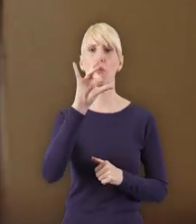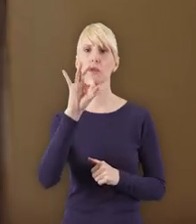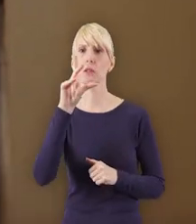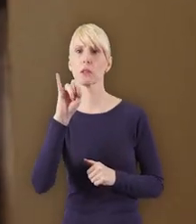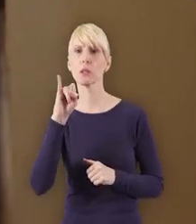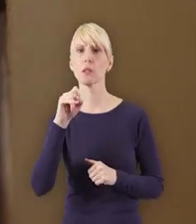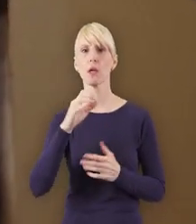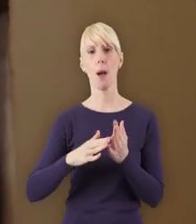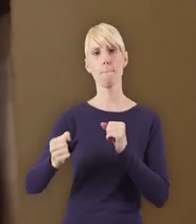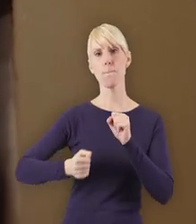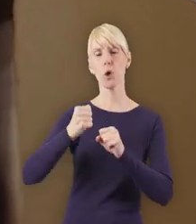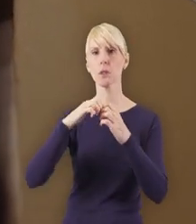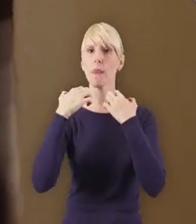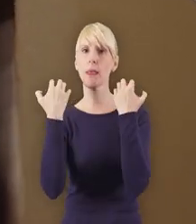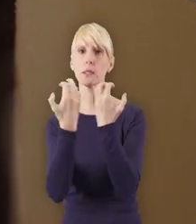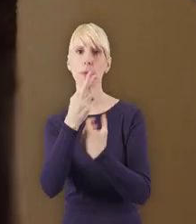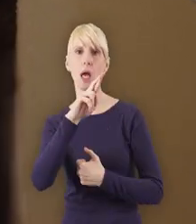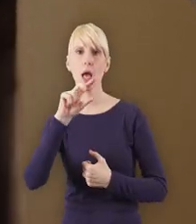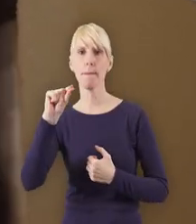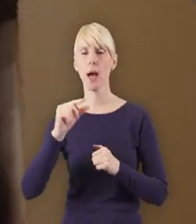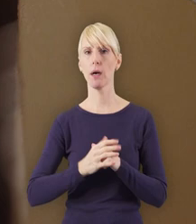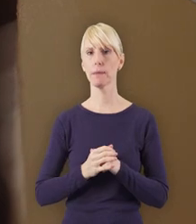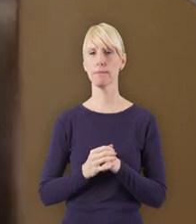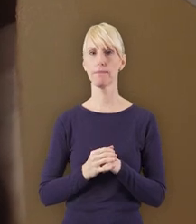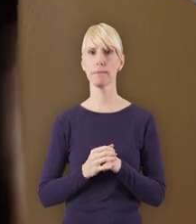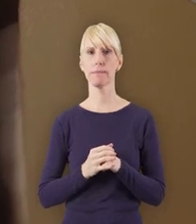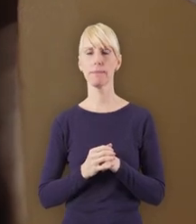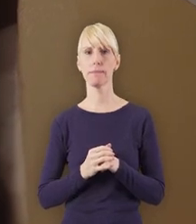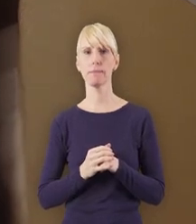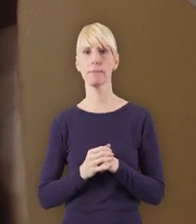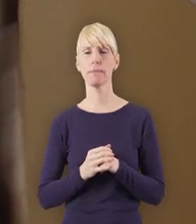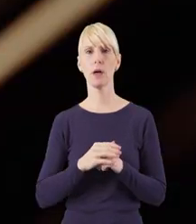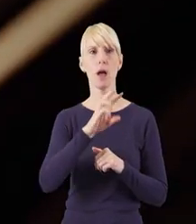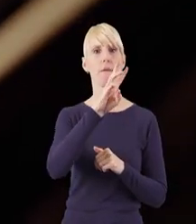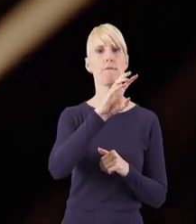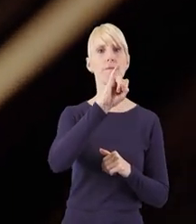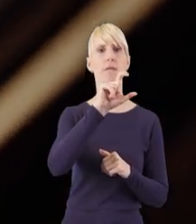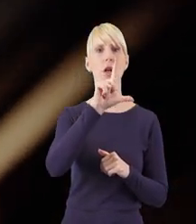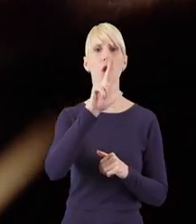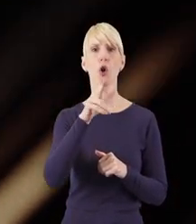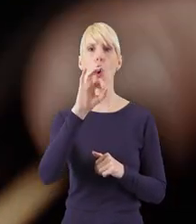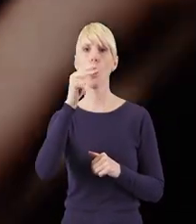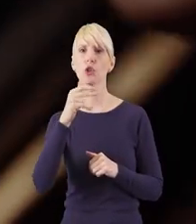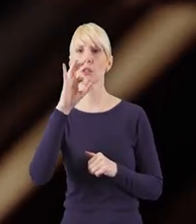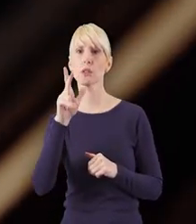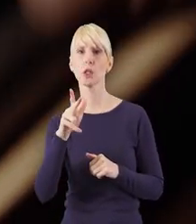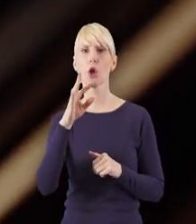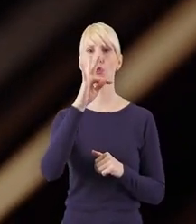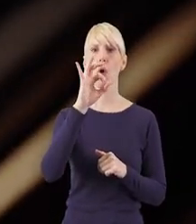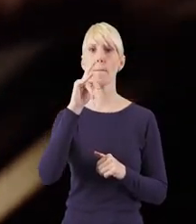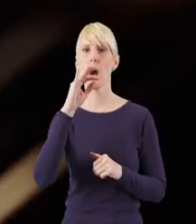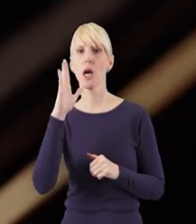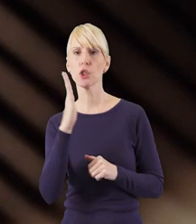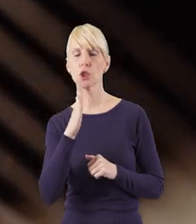Marian, poseł na Sejm Rzeczpospolitej Polskiej. Pracownik Izby Skarbowej. Wilkoński Tomasz,